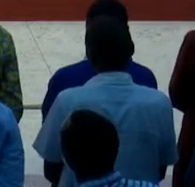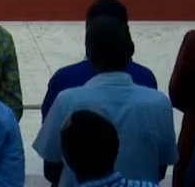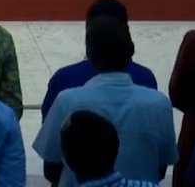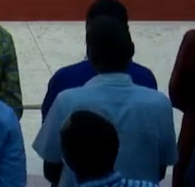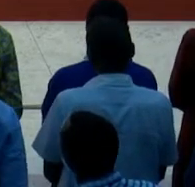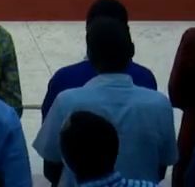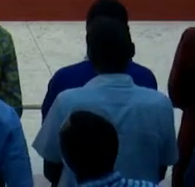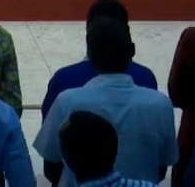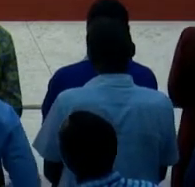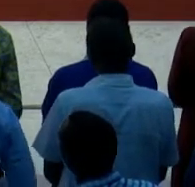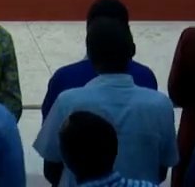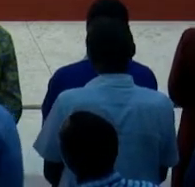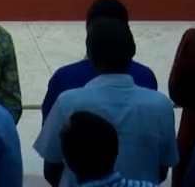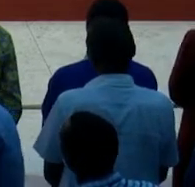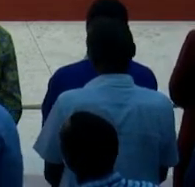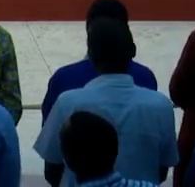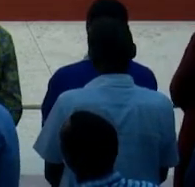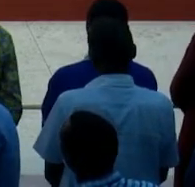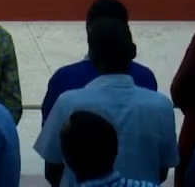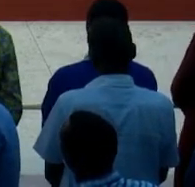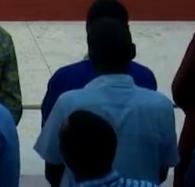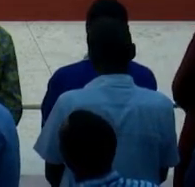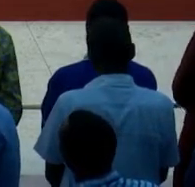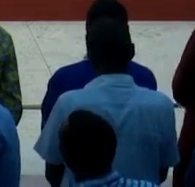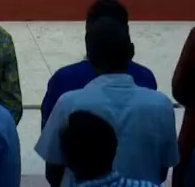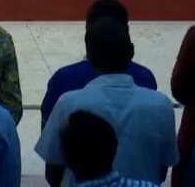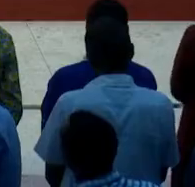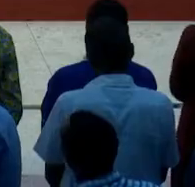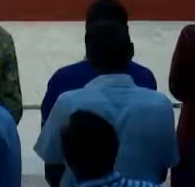Nyumbani hatimaye.